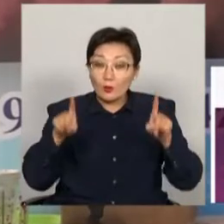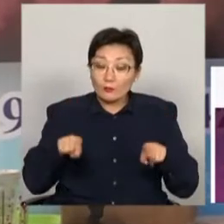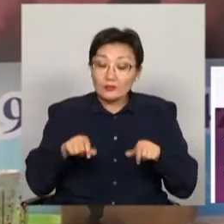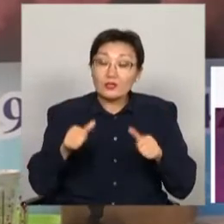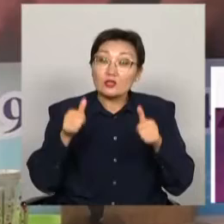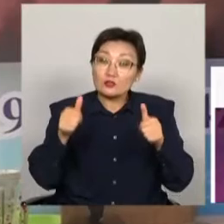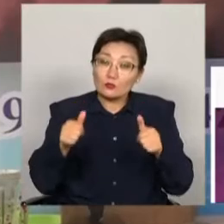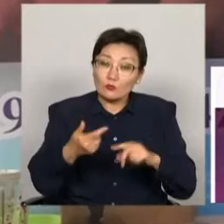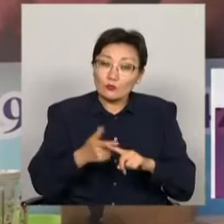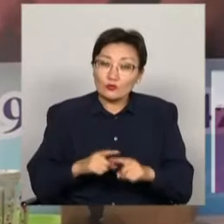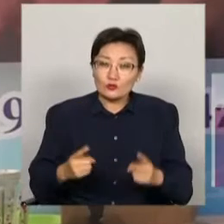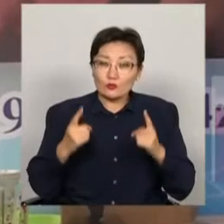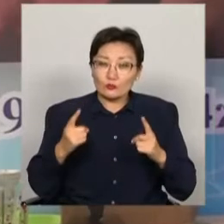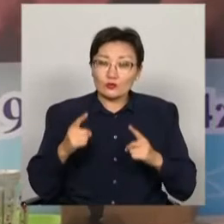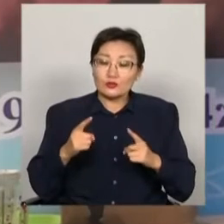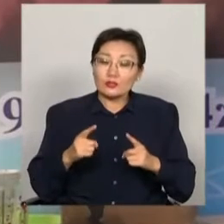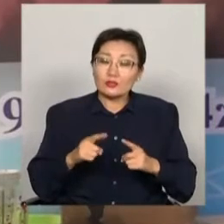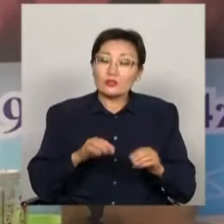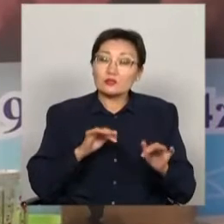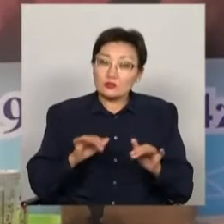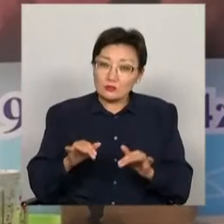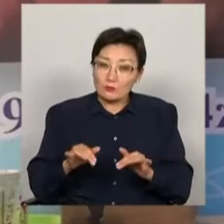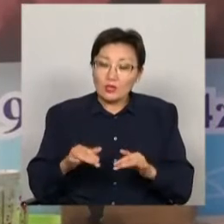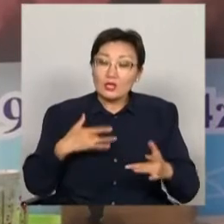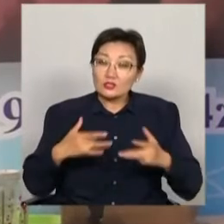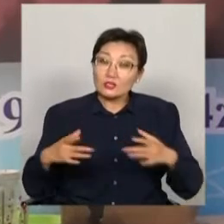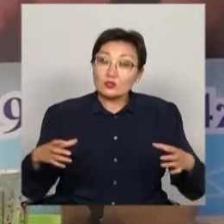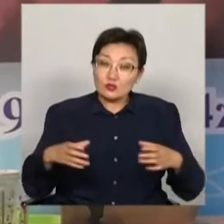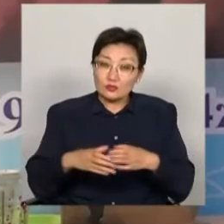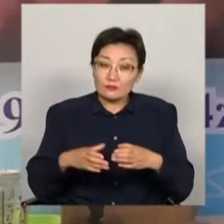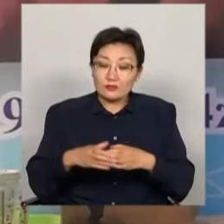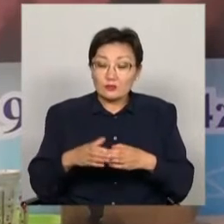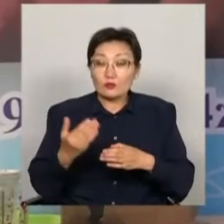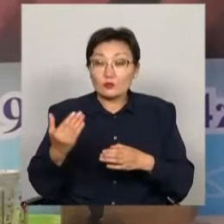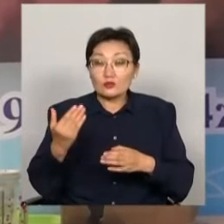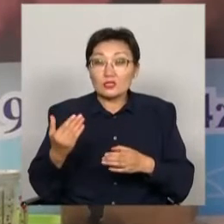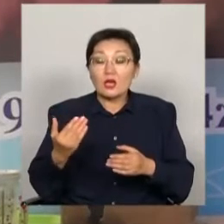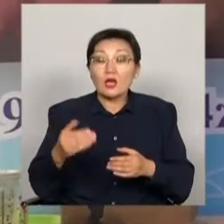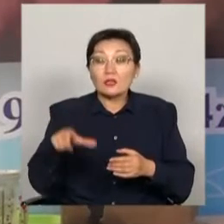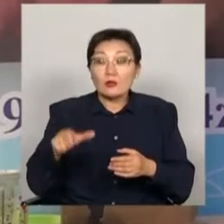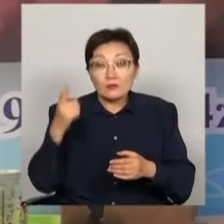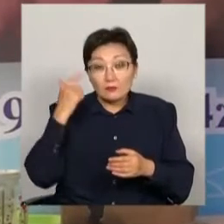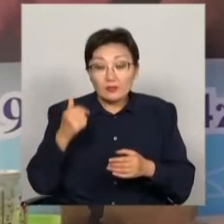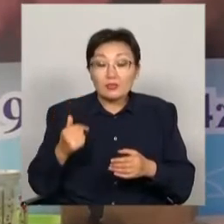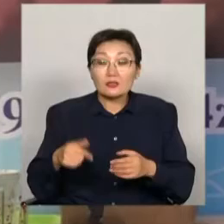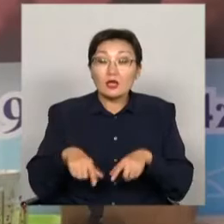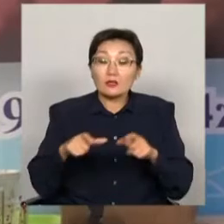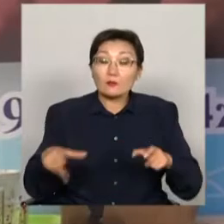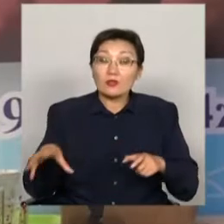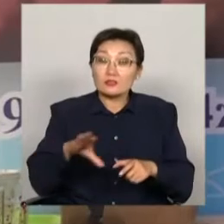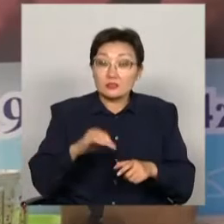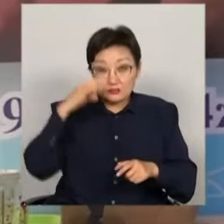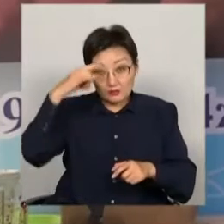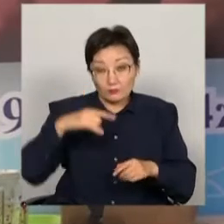өте игілікті іс деп ойлаймын. Сондықтан бүкіл театр ұжымы, Рамазан ағамызды білетін адамдардың бәрі, оны